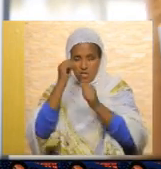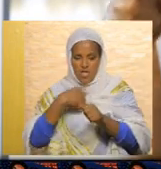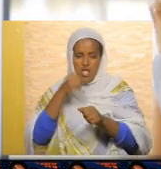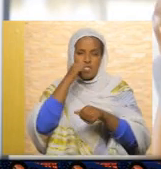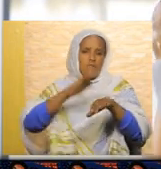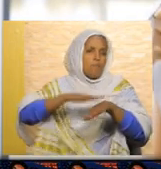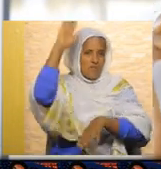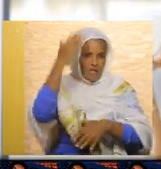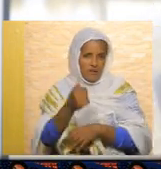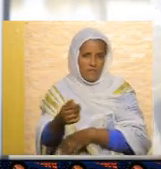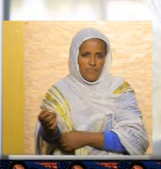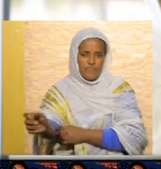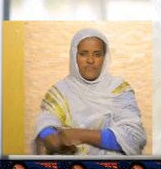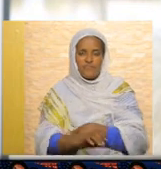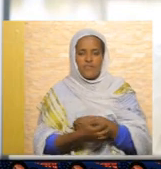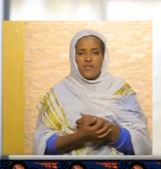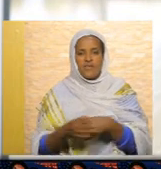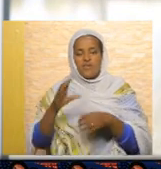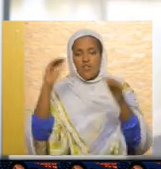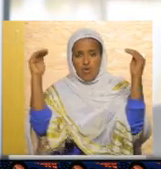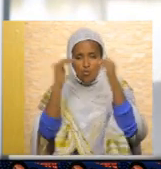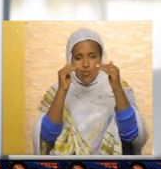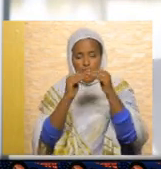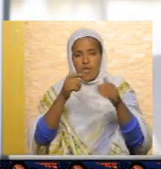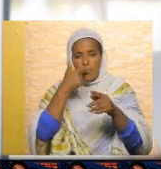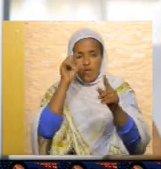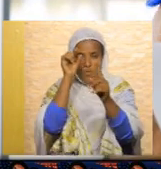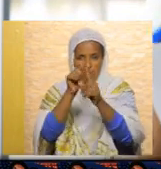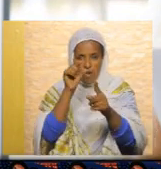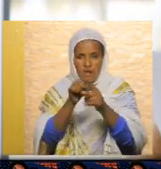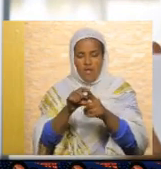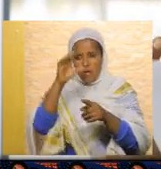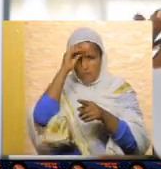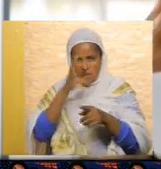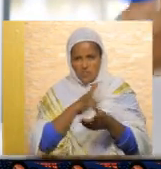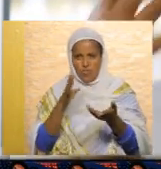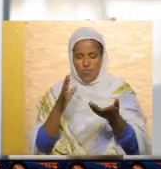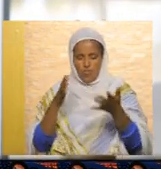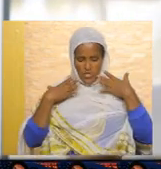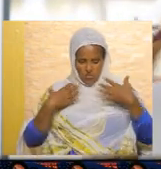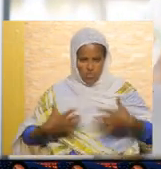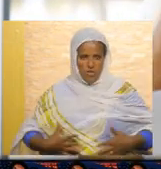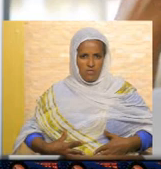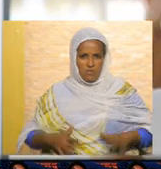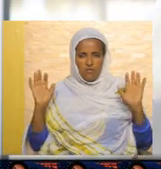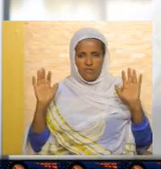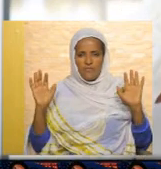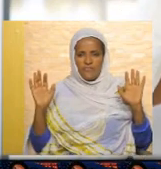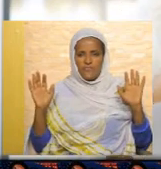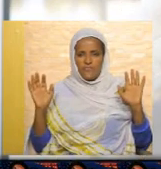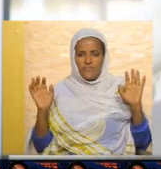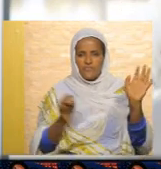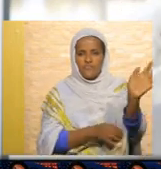ስራ በአካላዊ ጉልበትም አይደለም። በትዕግስት ብዙ በሴቶች